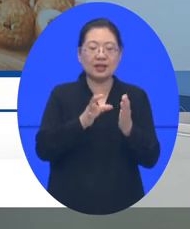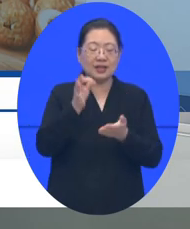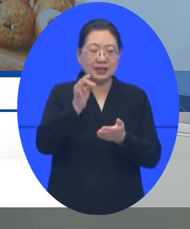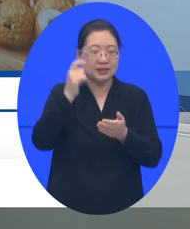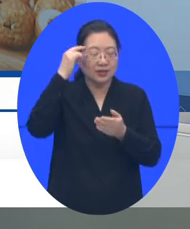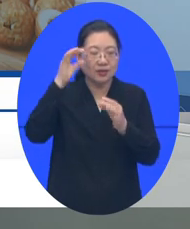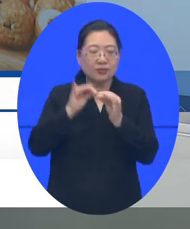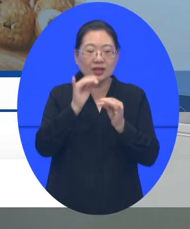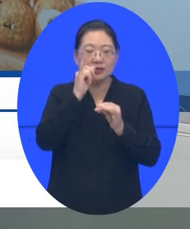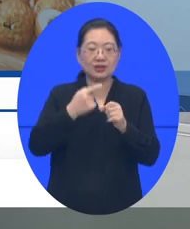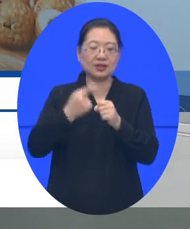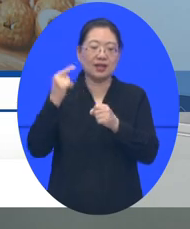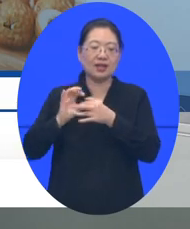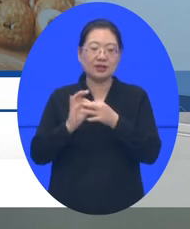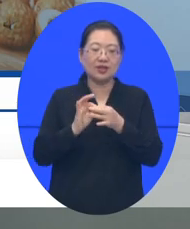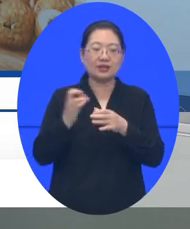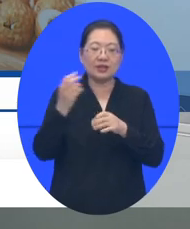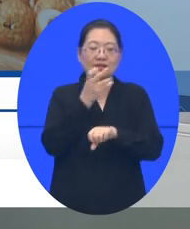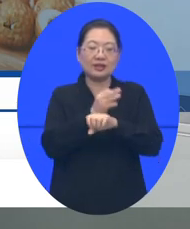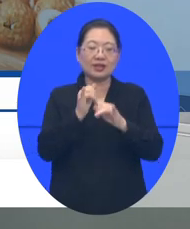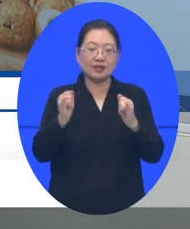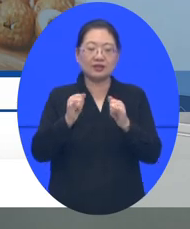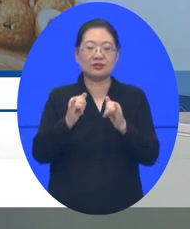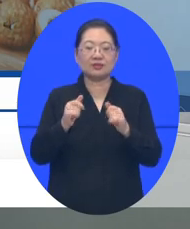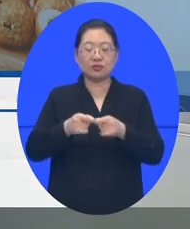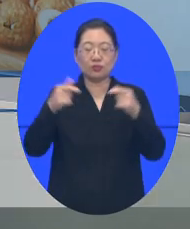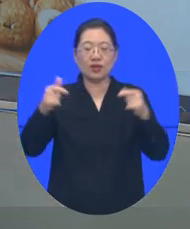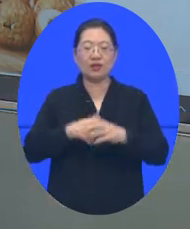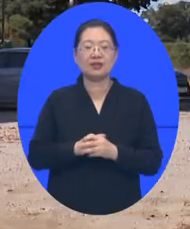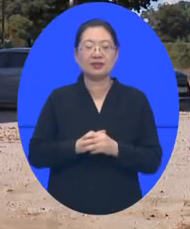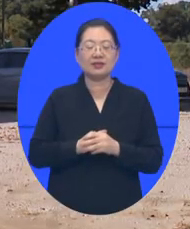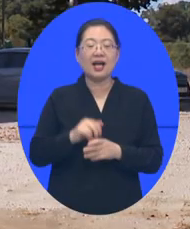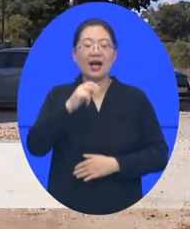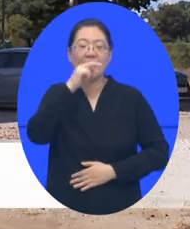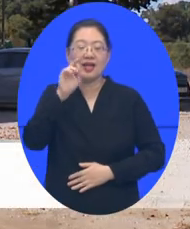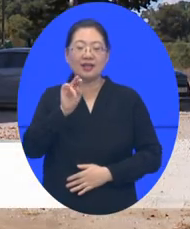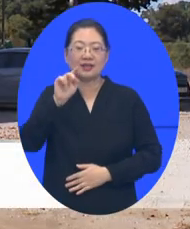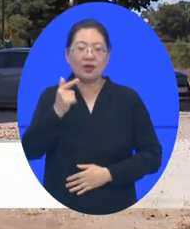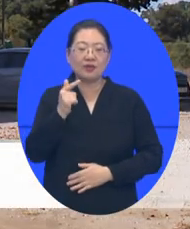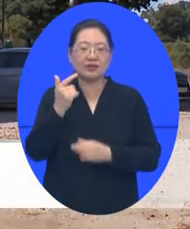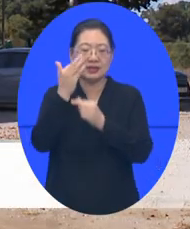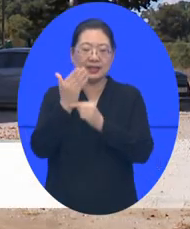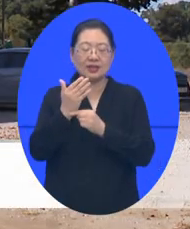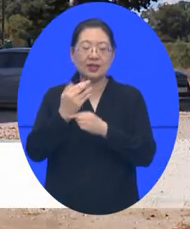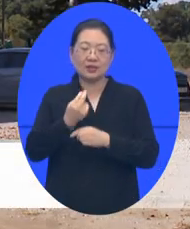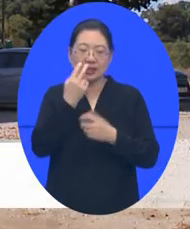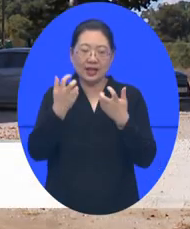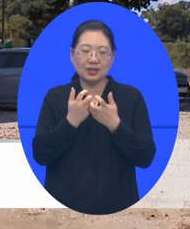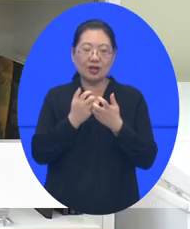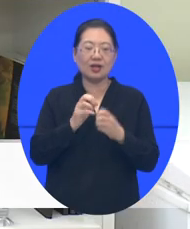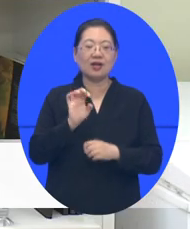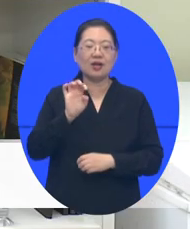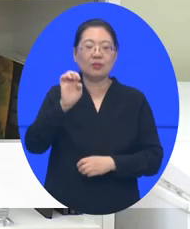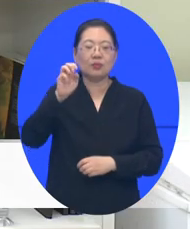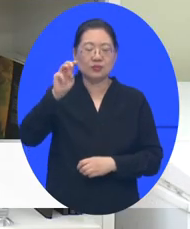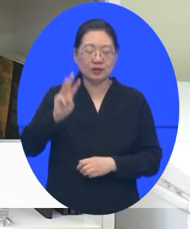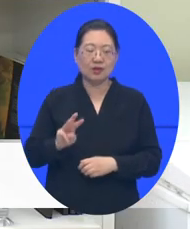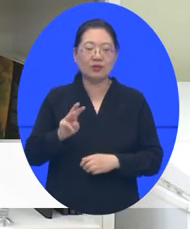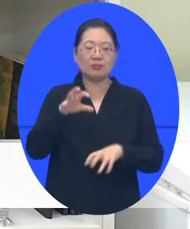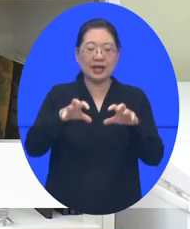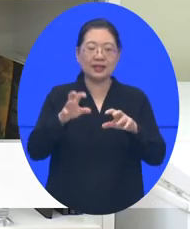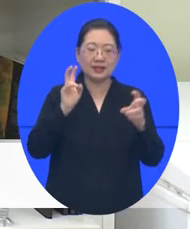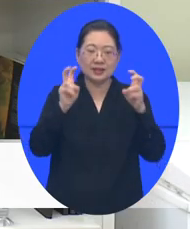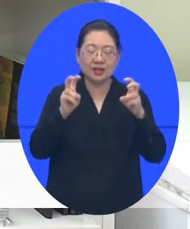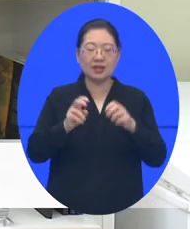늘고 작년에 이어 재구매해주시는 분들도 증가했습니다. 향긋한 연잎 냄새가 가득한 포천시의 한 마을